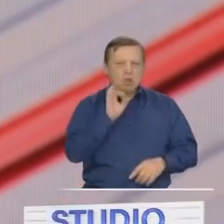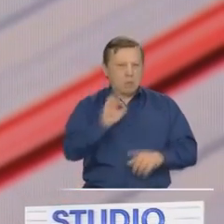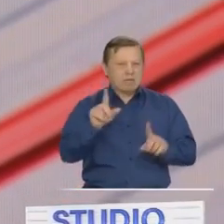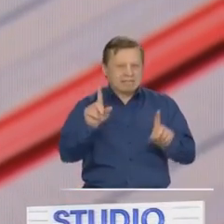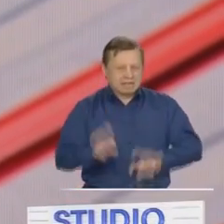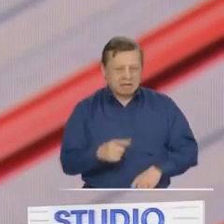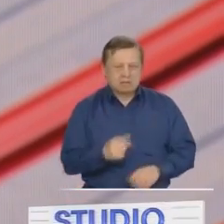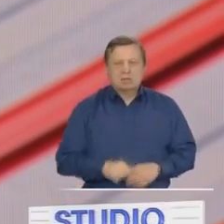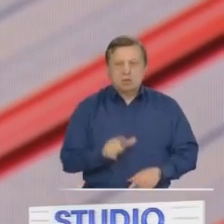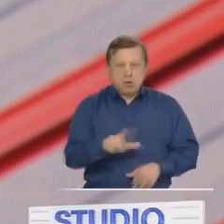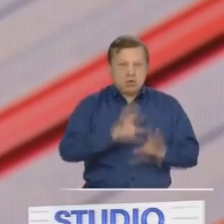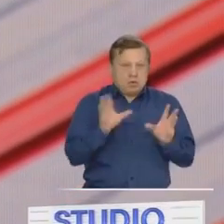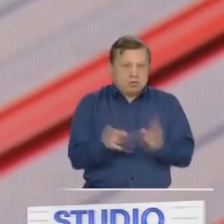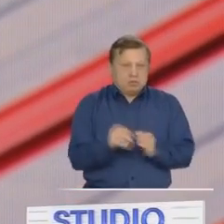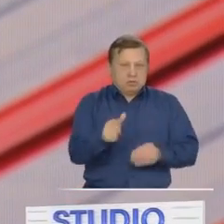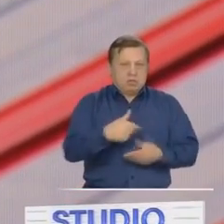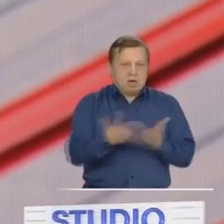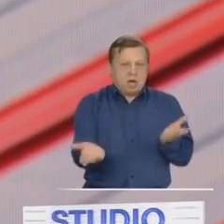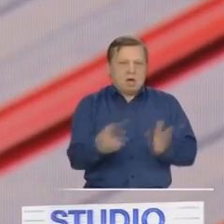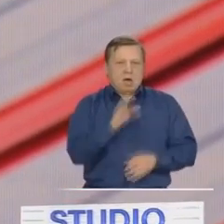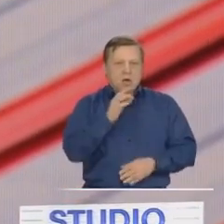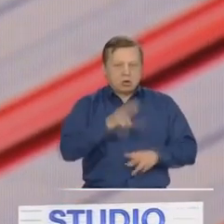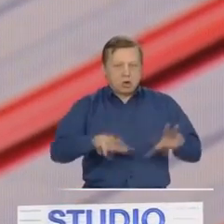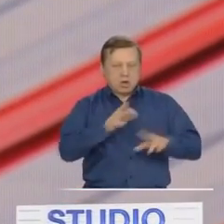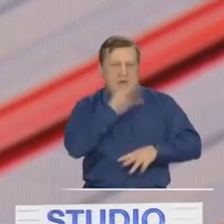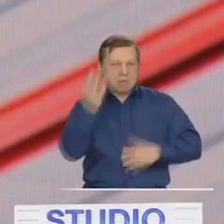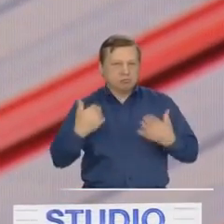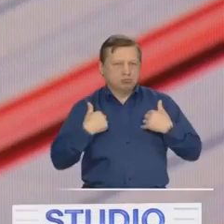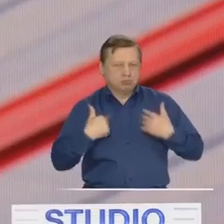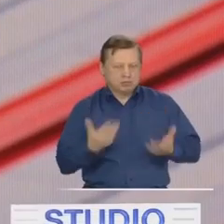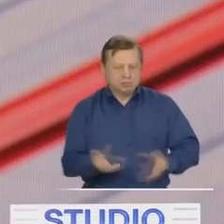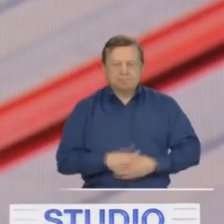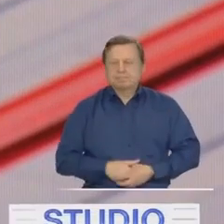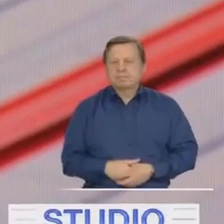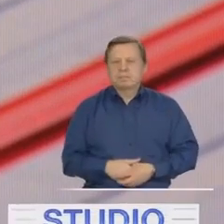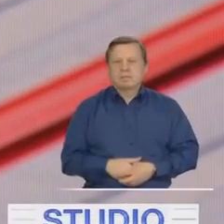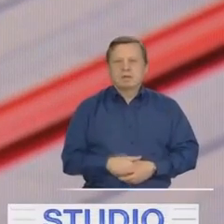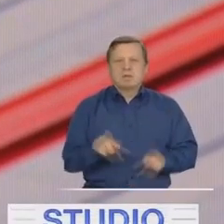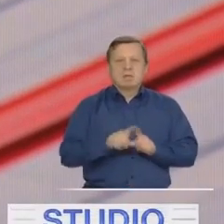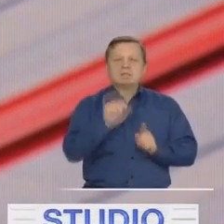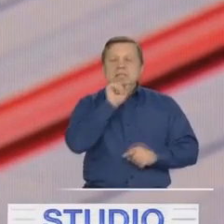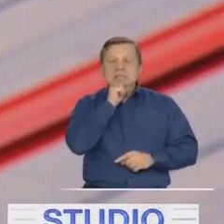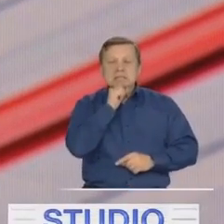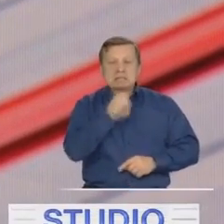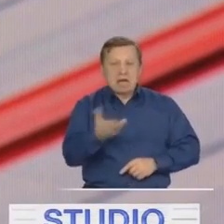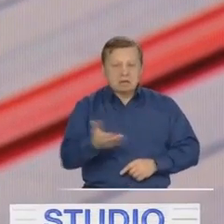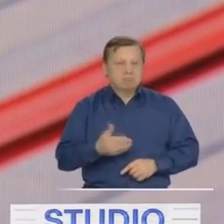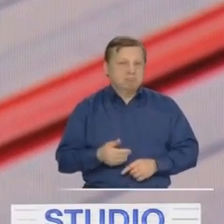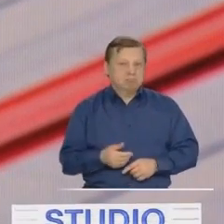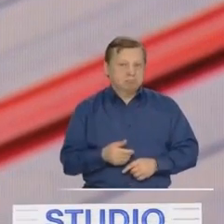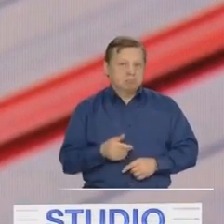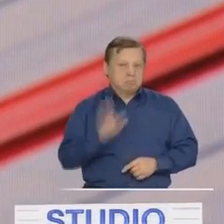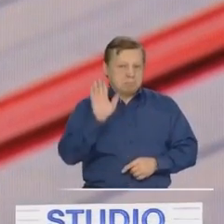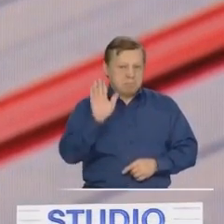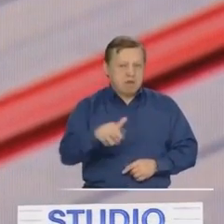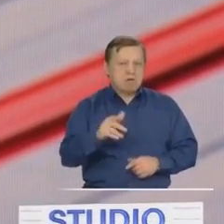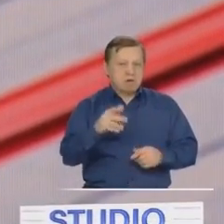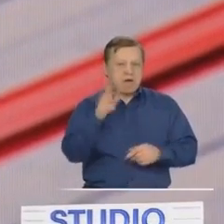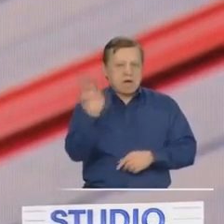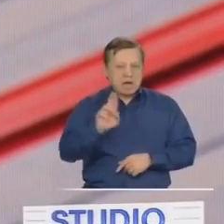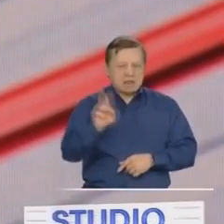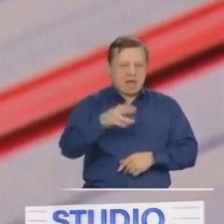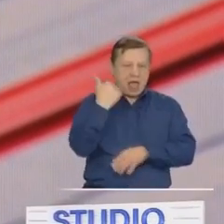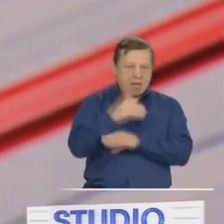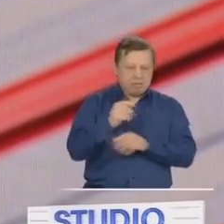to wszystko dało polskiej rodzinie znacznie lepsze życie obok tego polscy seniorzy zyskali wreszcie godziwą waloryzacji rent i emerytur